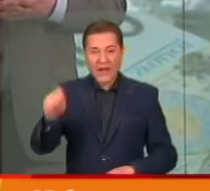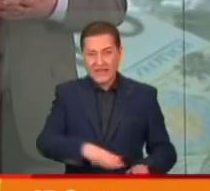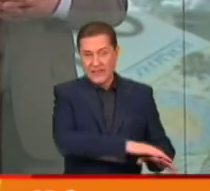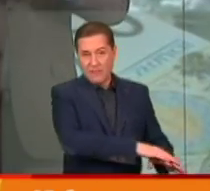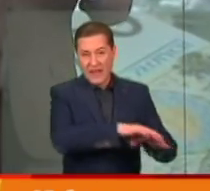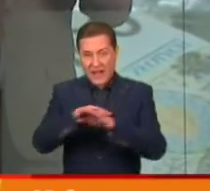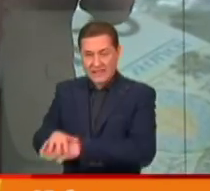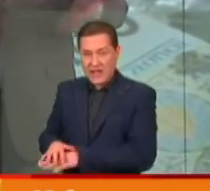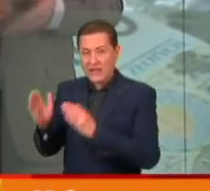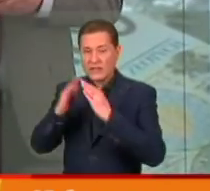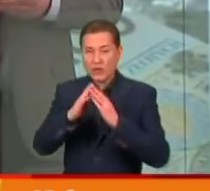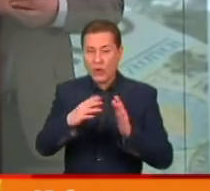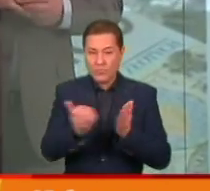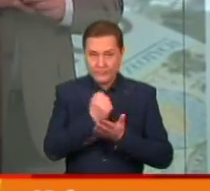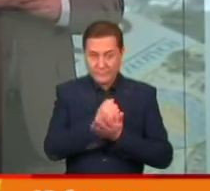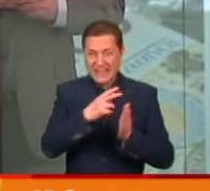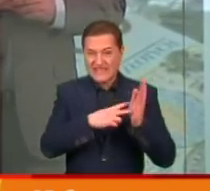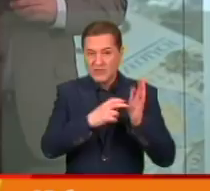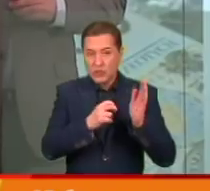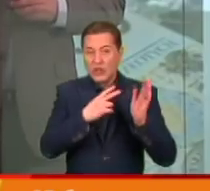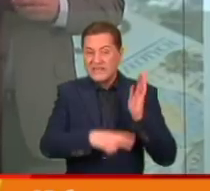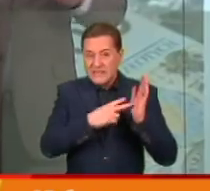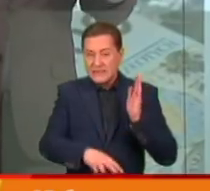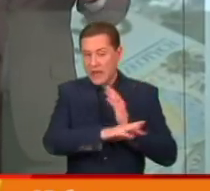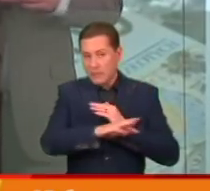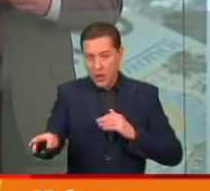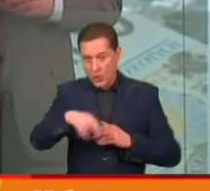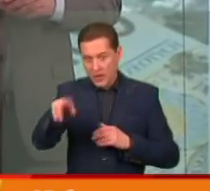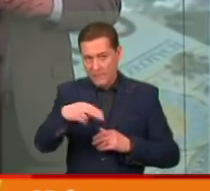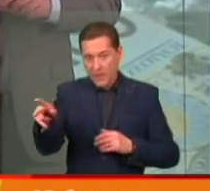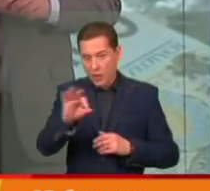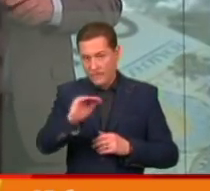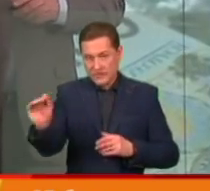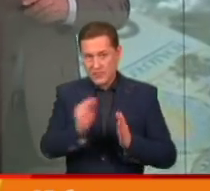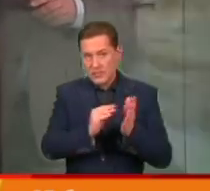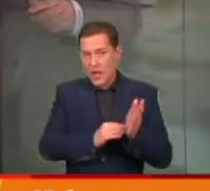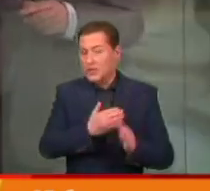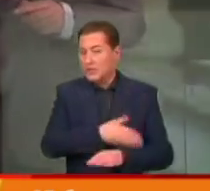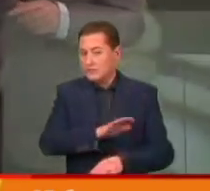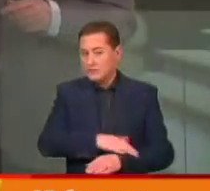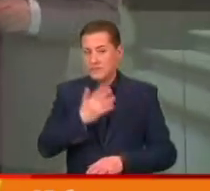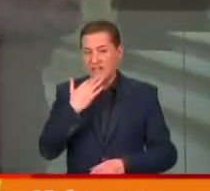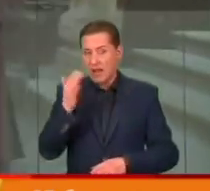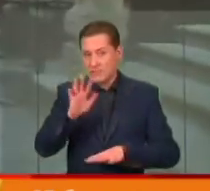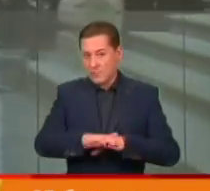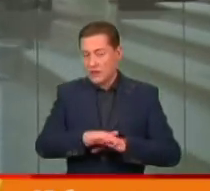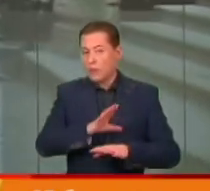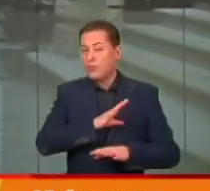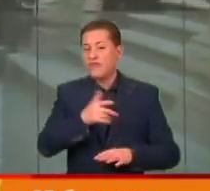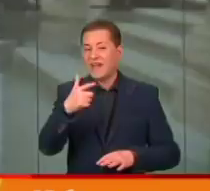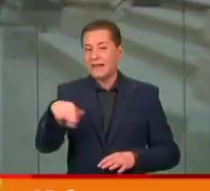додому 770 мільйонів євро. Офіційні дані польського Нацбанку. Я був у Гданську,